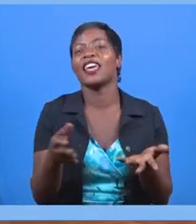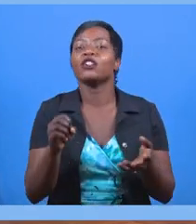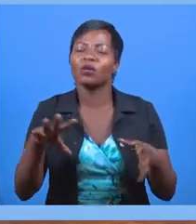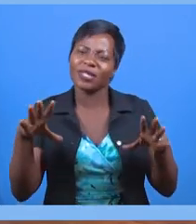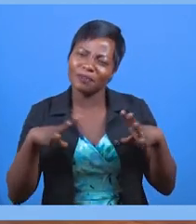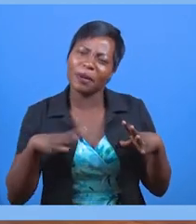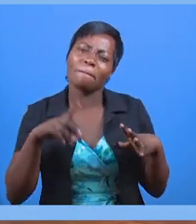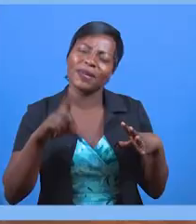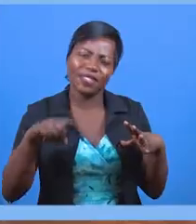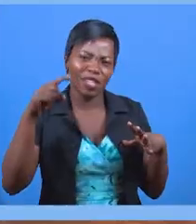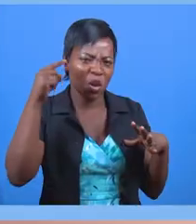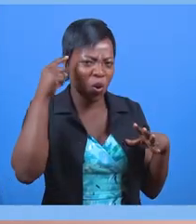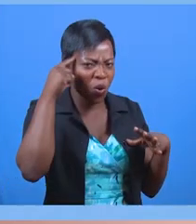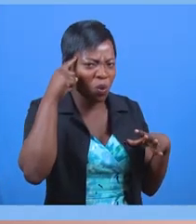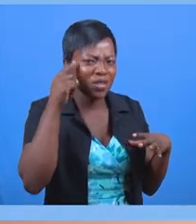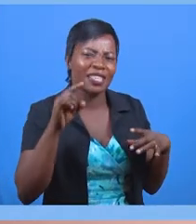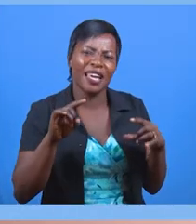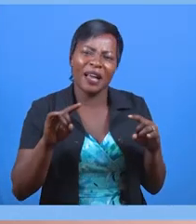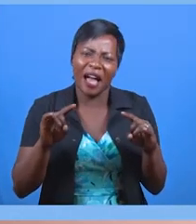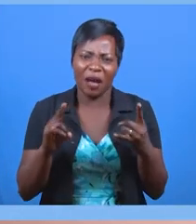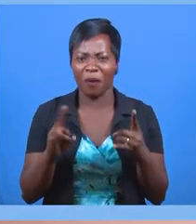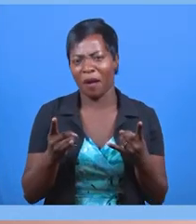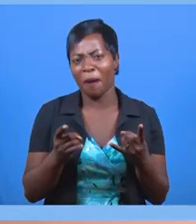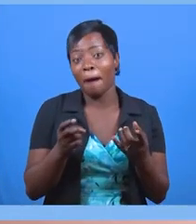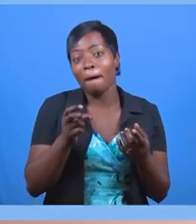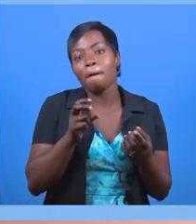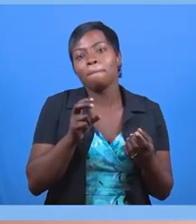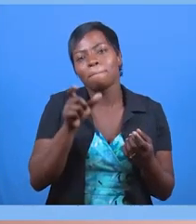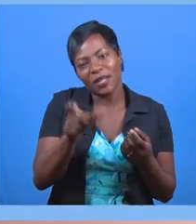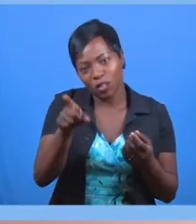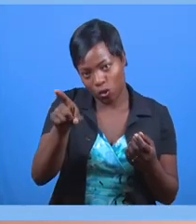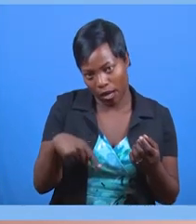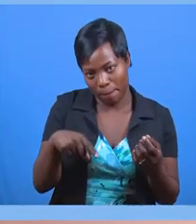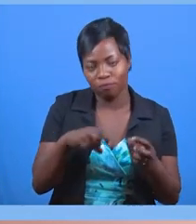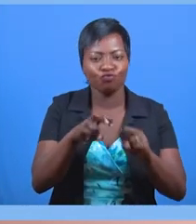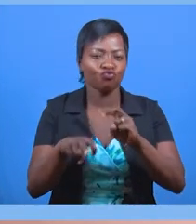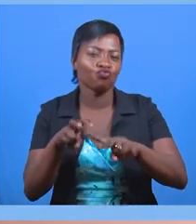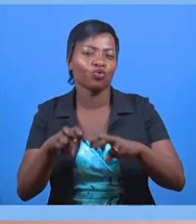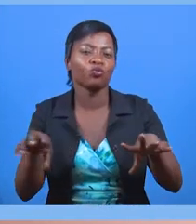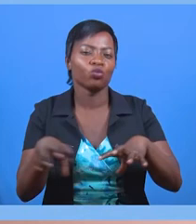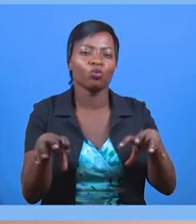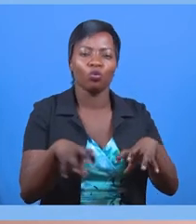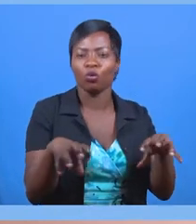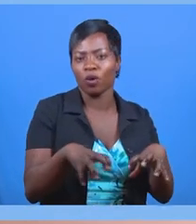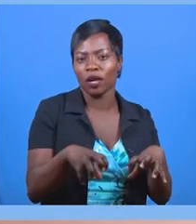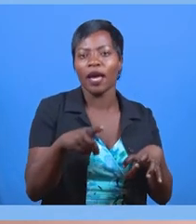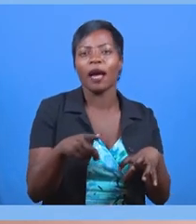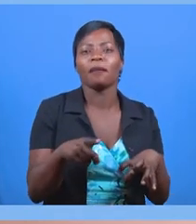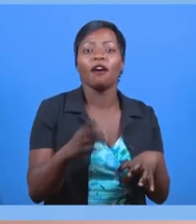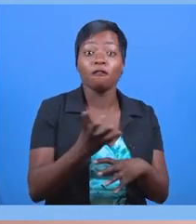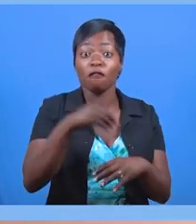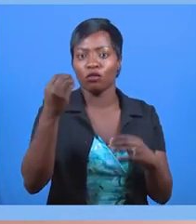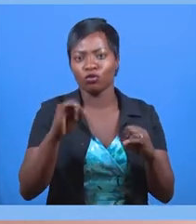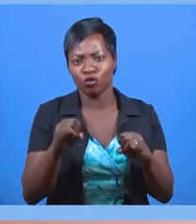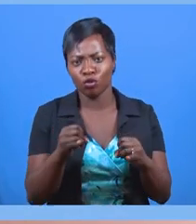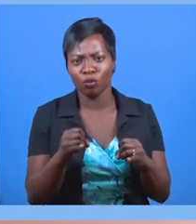nairo rinofunga kuti imombe. Unoiona seiyo nyaya yekutoti kana munhu agara auya achitsvaga basa vazoriwana basa kana makuvataurira kakuti